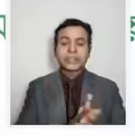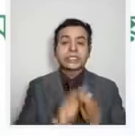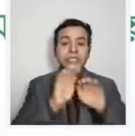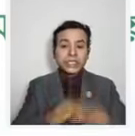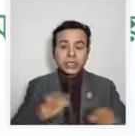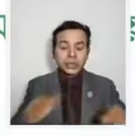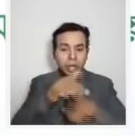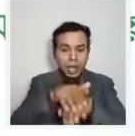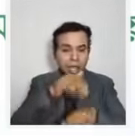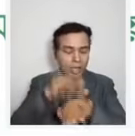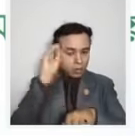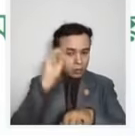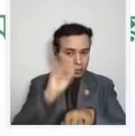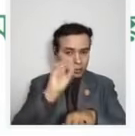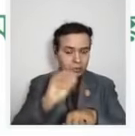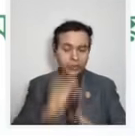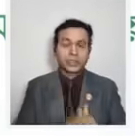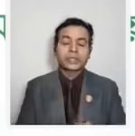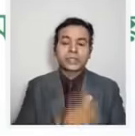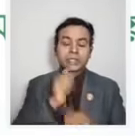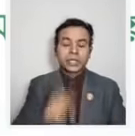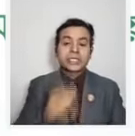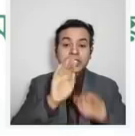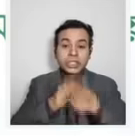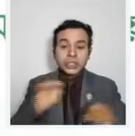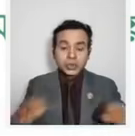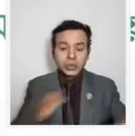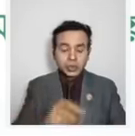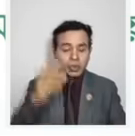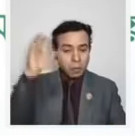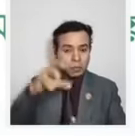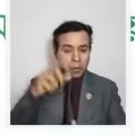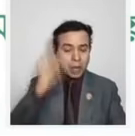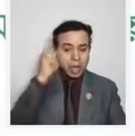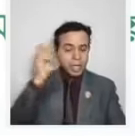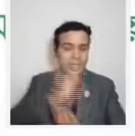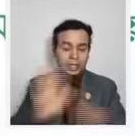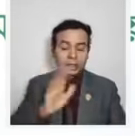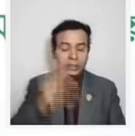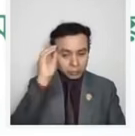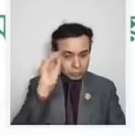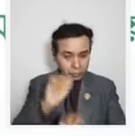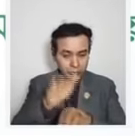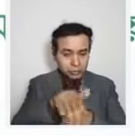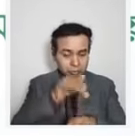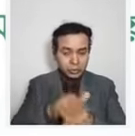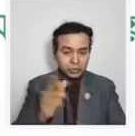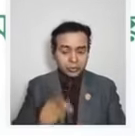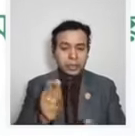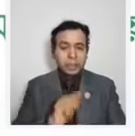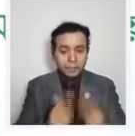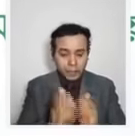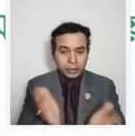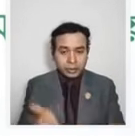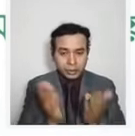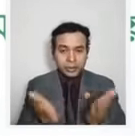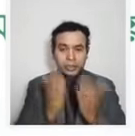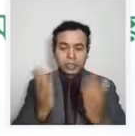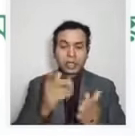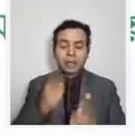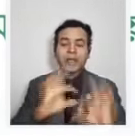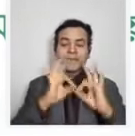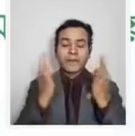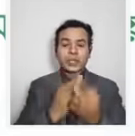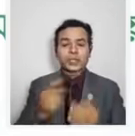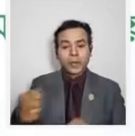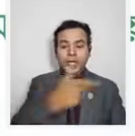রাখে, মনকে খুশি রাখে এরকম কার্যক্রমের সাথে নিয়োজিত থাকবেন এবং শিশুদেরকেও এই ব্যাপারে উদ্বুদ্ধ করবেন, তারা যেন সৃষ্টিশীল কাজের সাথে জড়িত